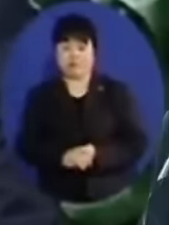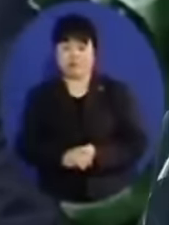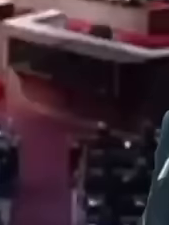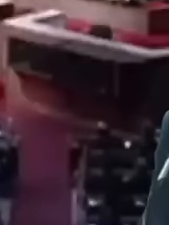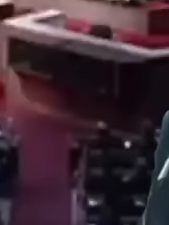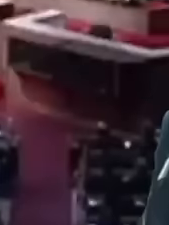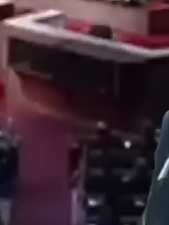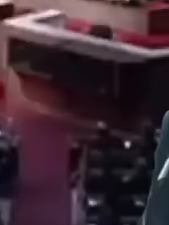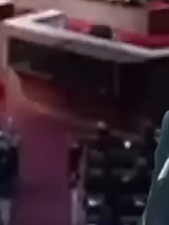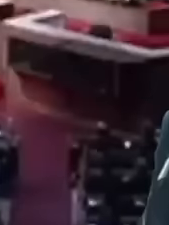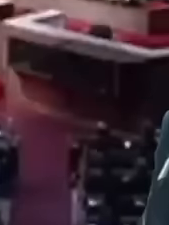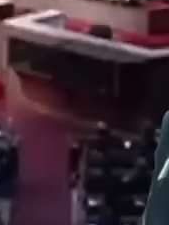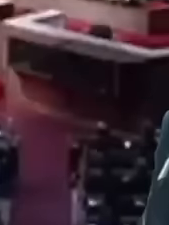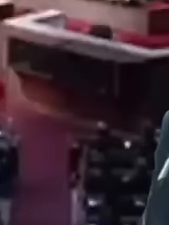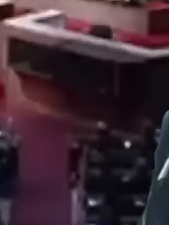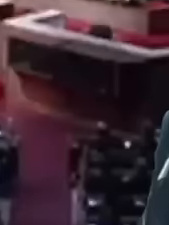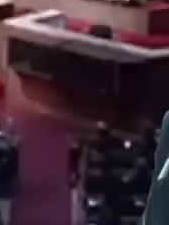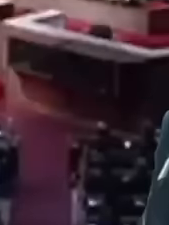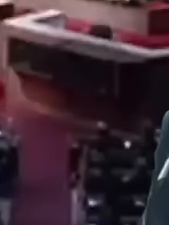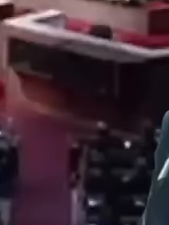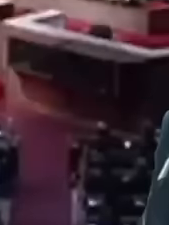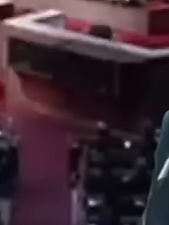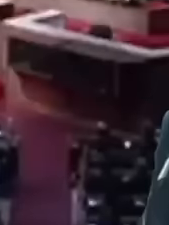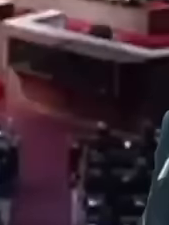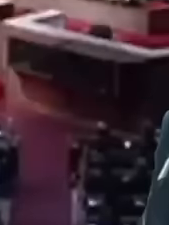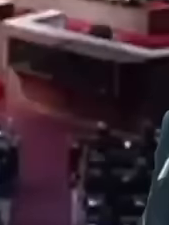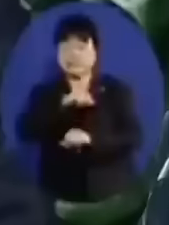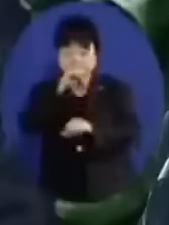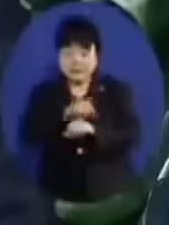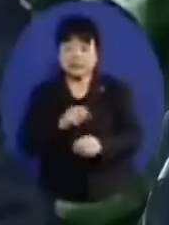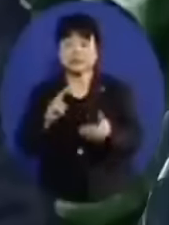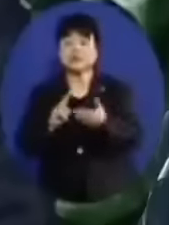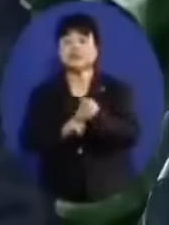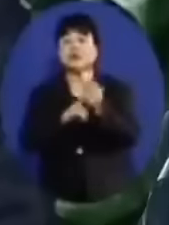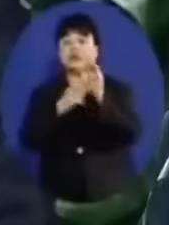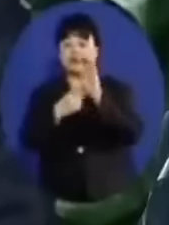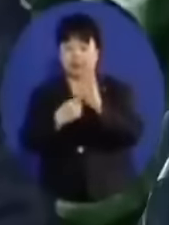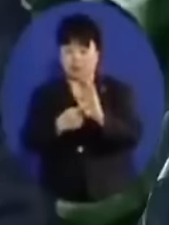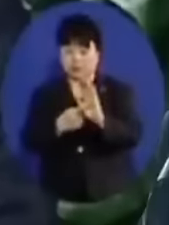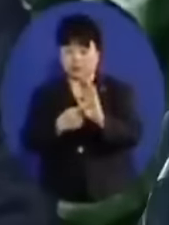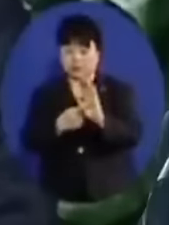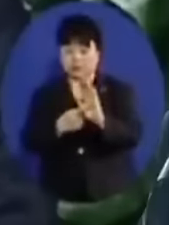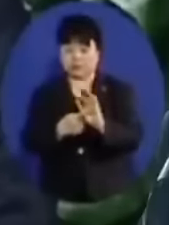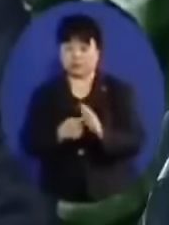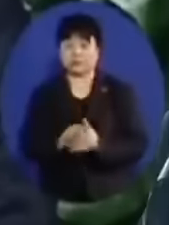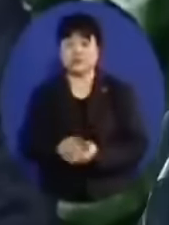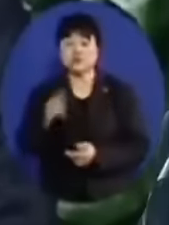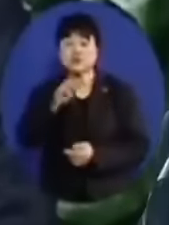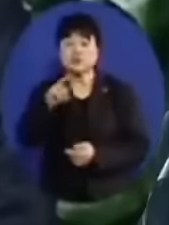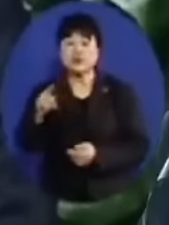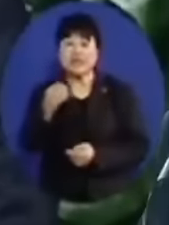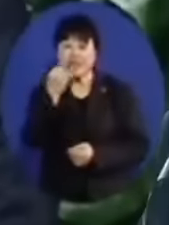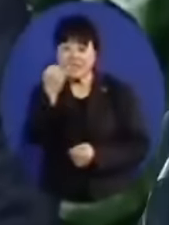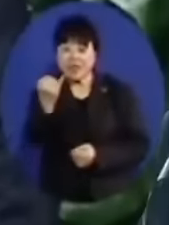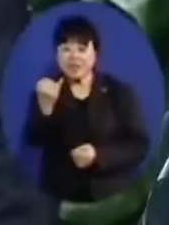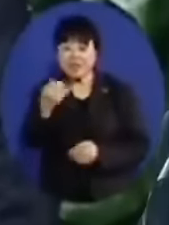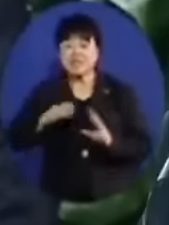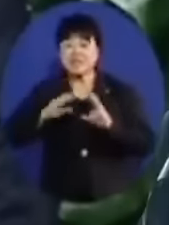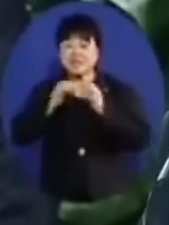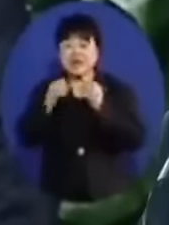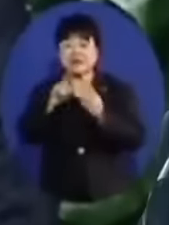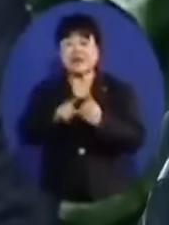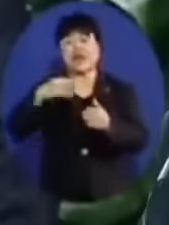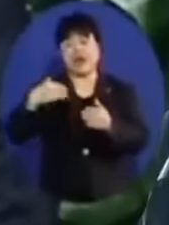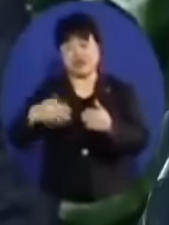못했다. 말 한마디 잘해서 하나님의 기적이 일어난 것입니다. 스르보니의 여인도 이방인의 때가